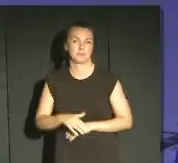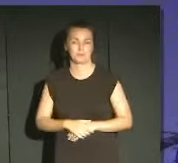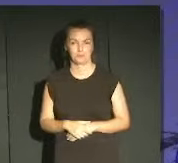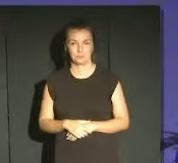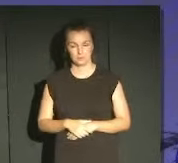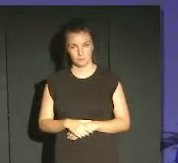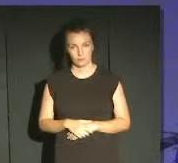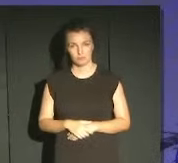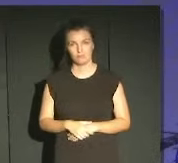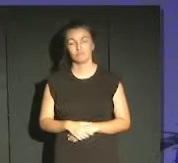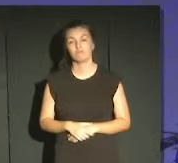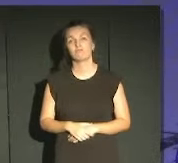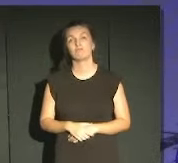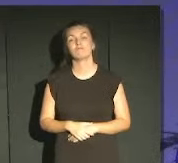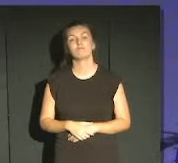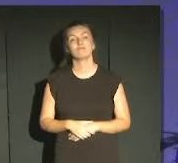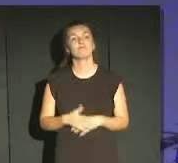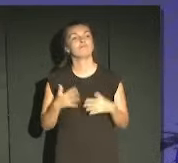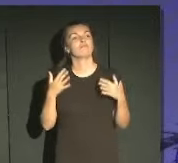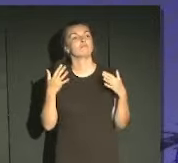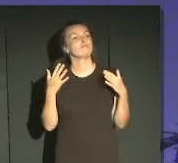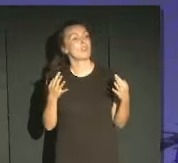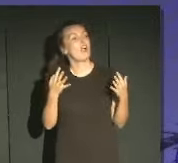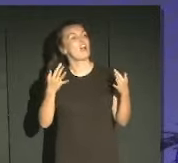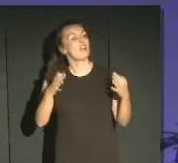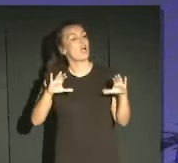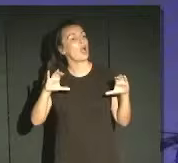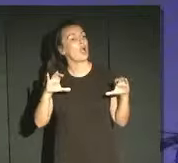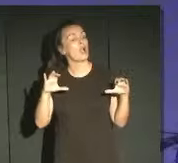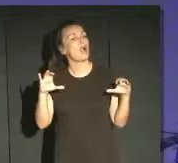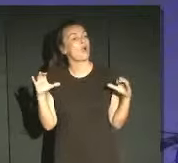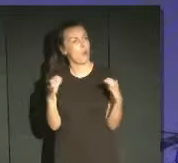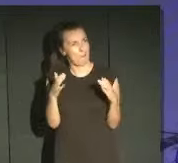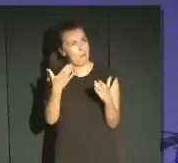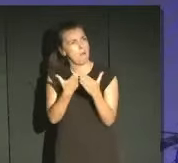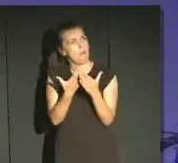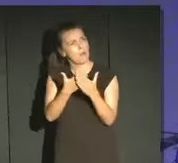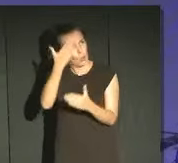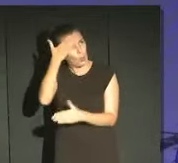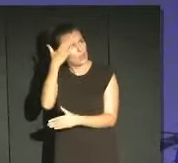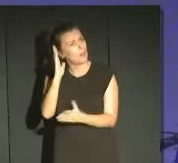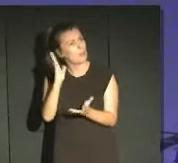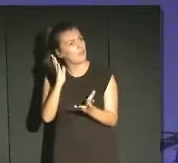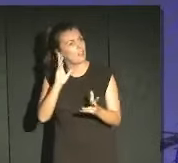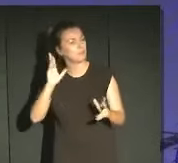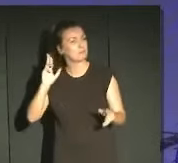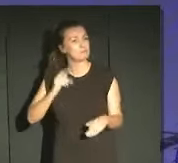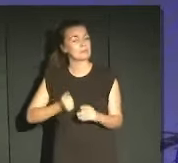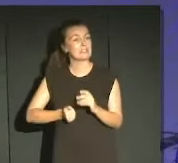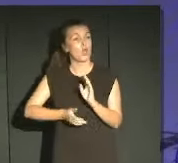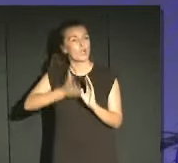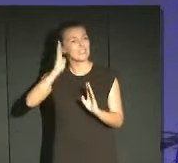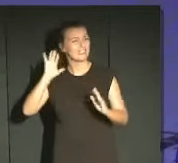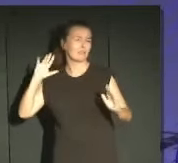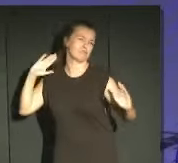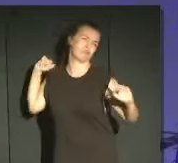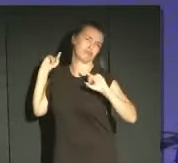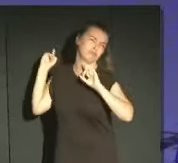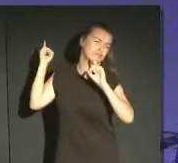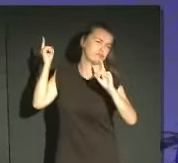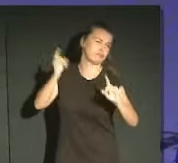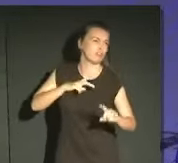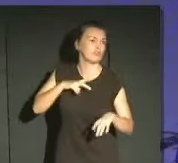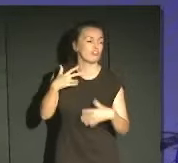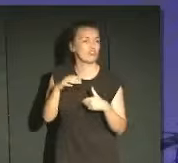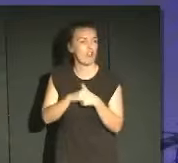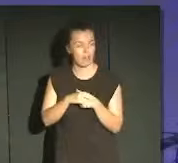j'ai envie de parler un peu de la notion des communs je sais pas si certains d'entre vous connaissent connaissent cette notion elle existe depuis l'Antiquité depuis la préhistoire